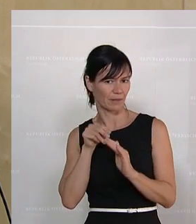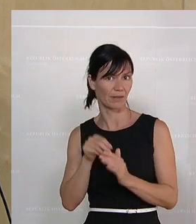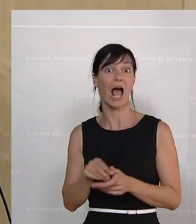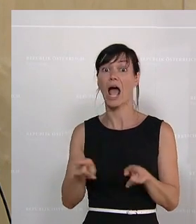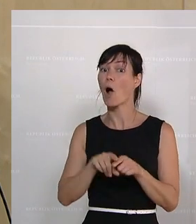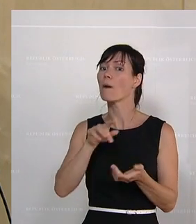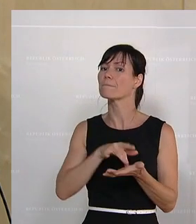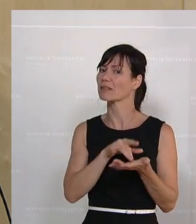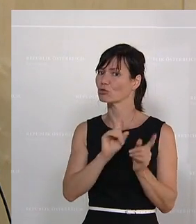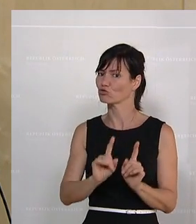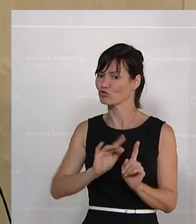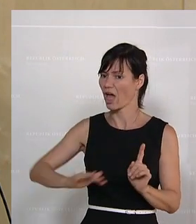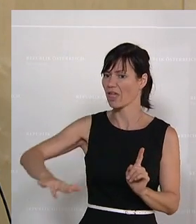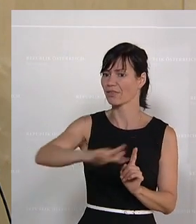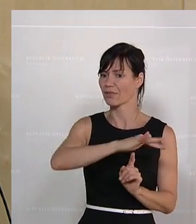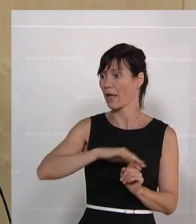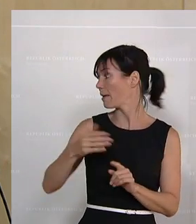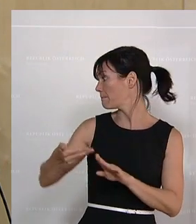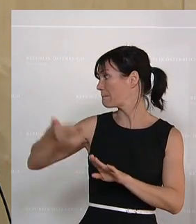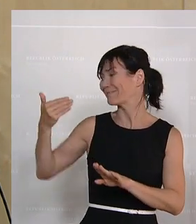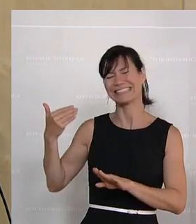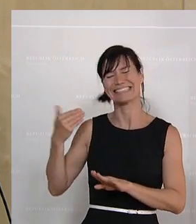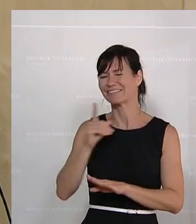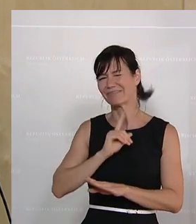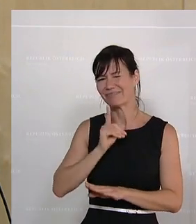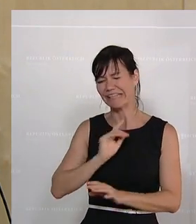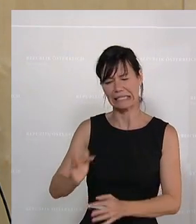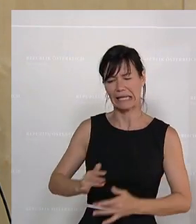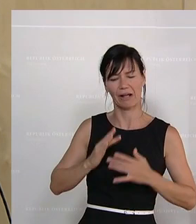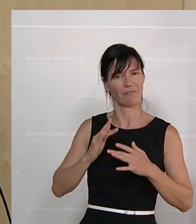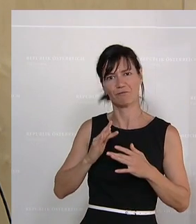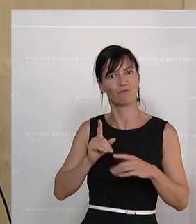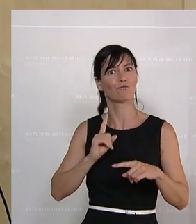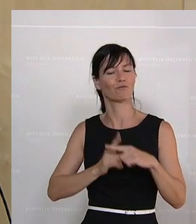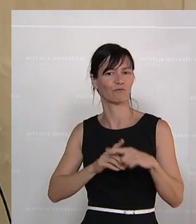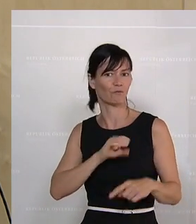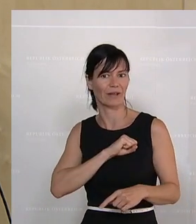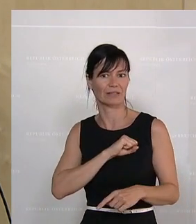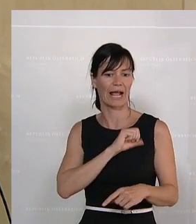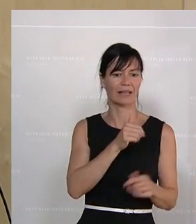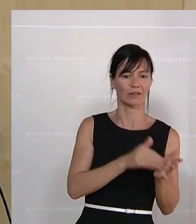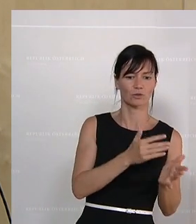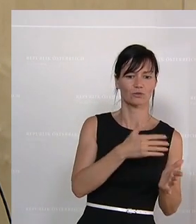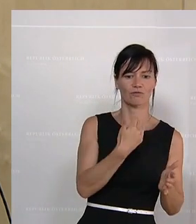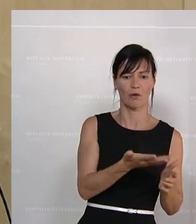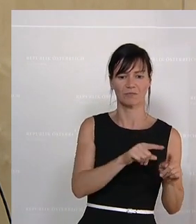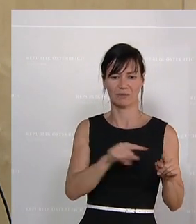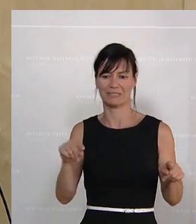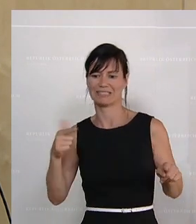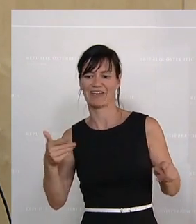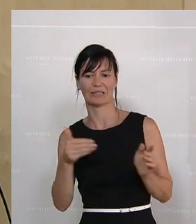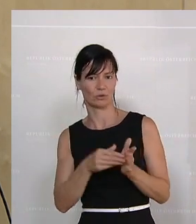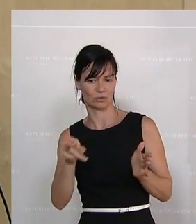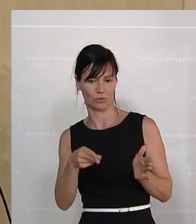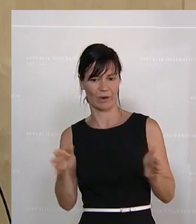wichtig die vielleicht von einem bisherigen paket noch nicht ganz so getroffen waren zwischen 1050 und 2000 euro ganz eine